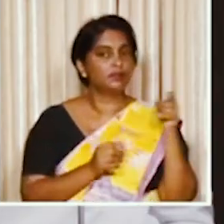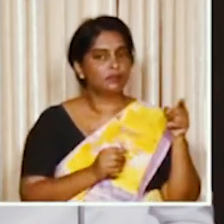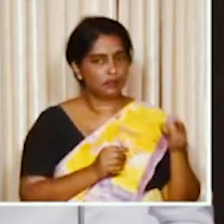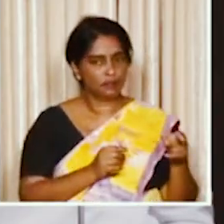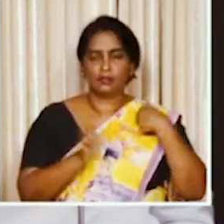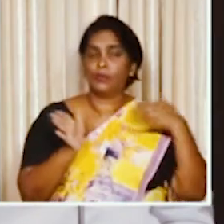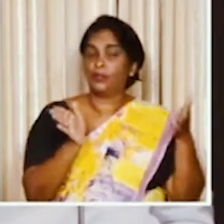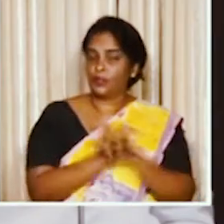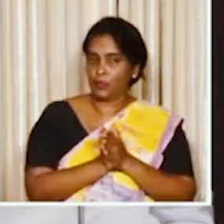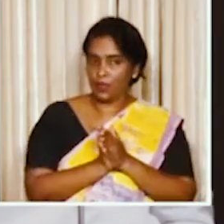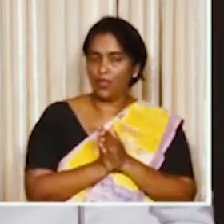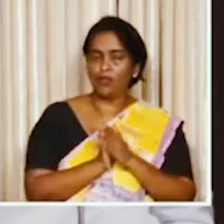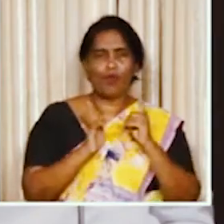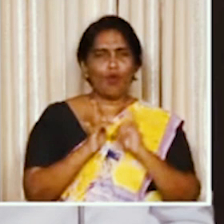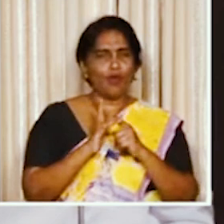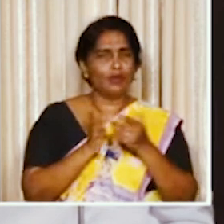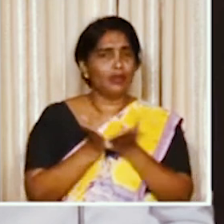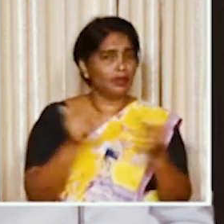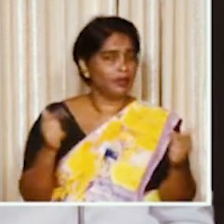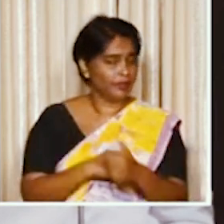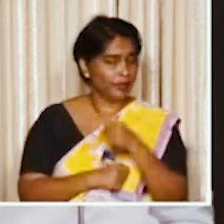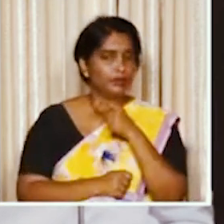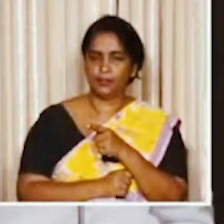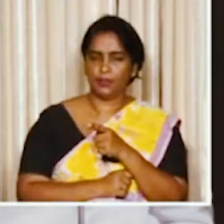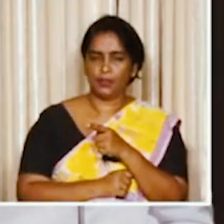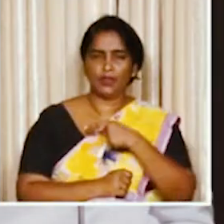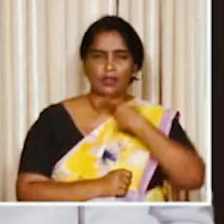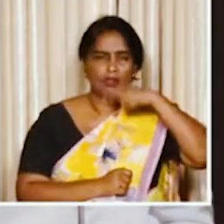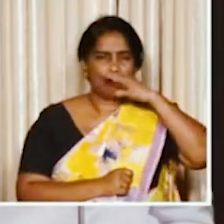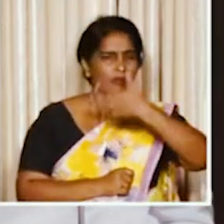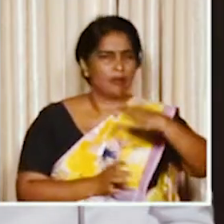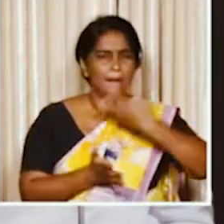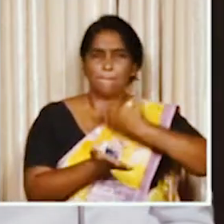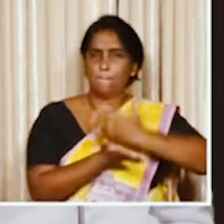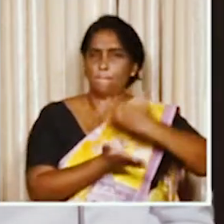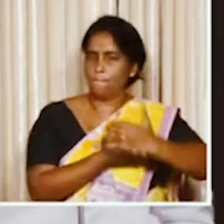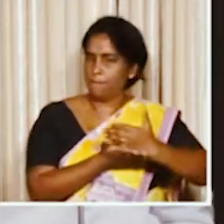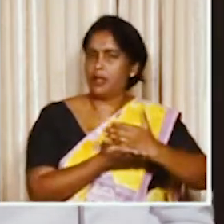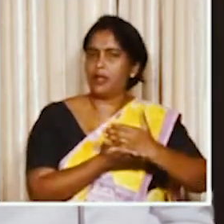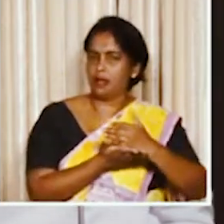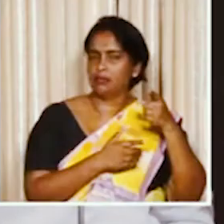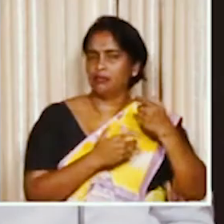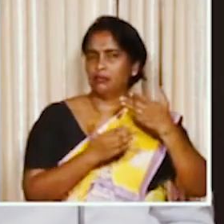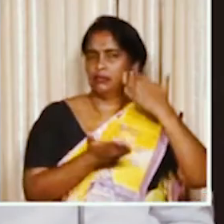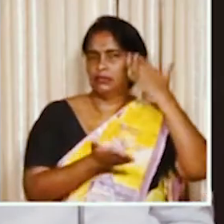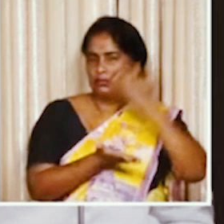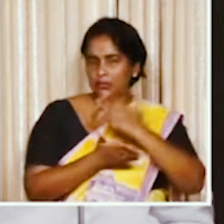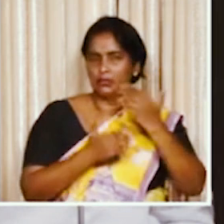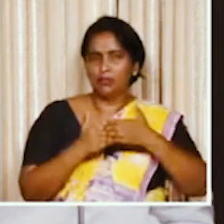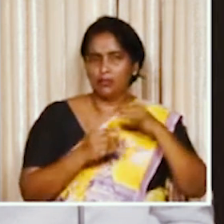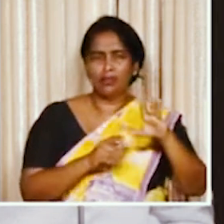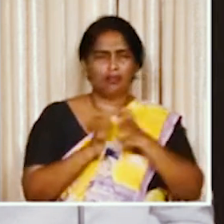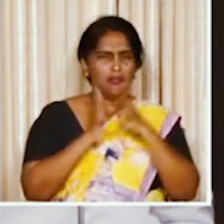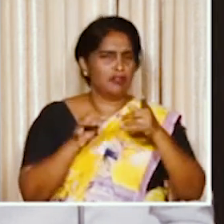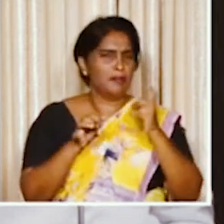சம்பந்தமான பிரச்சினையில் தொழில்நுட்ப ரீதியான பெரிய கோளாறு உருவாகி இன்று ஒளுவிலுக்கு வடக்கே இருக்கின்ற பல கிராமங்கள், நிந்தவூர்,